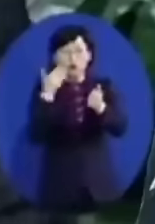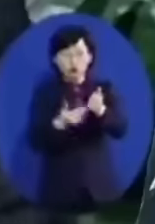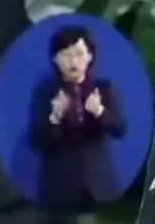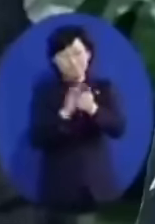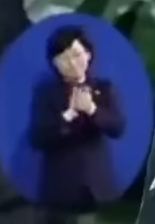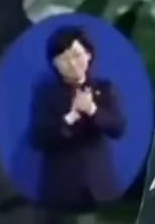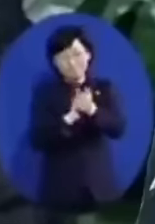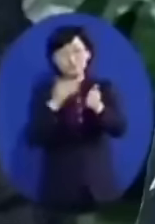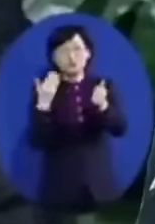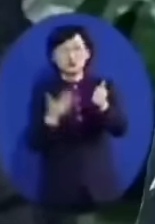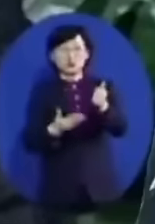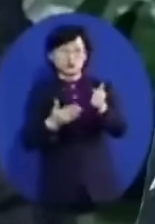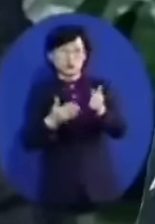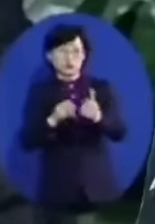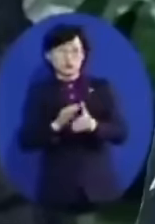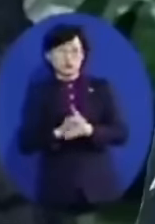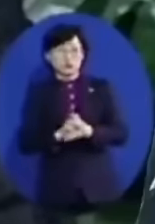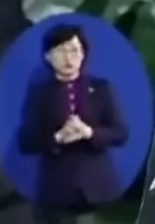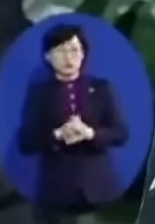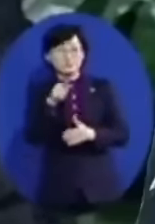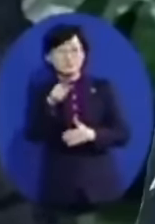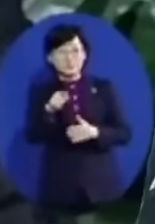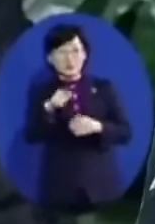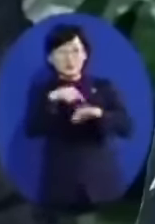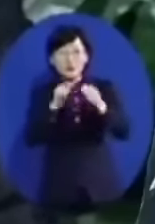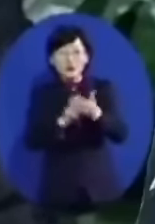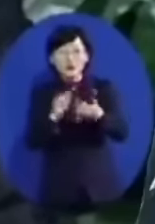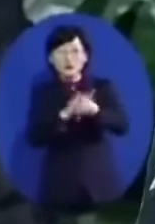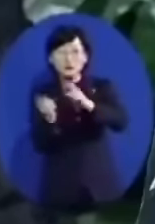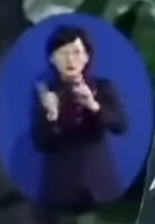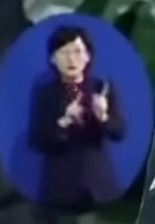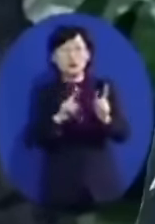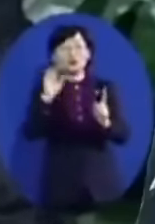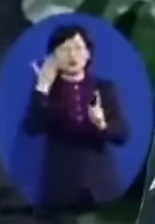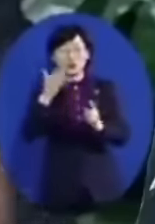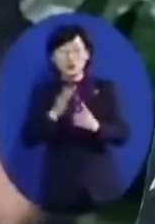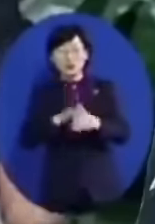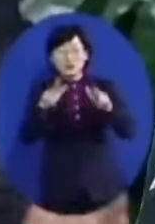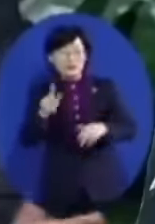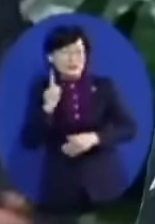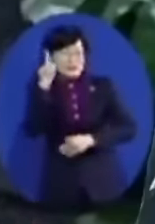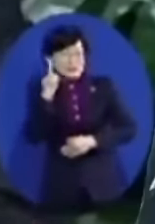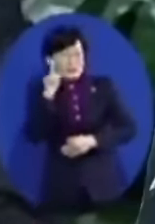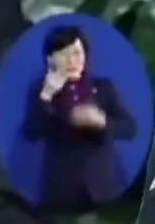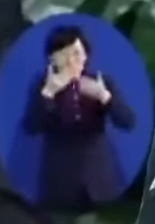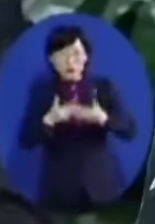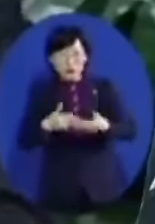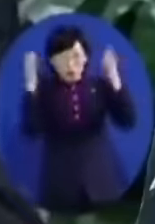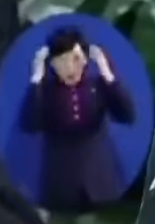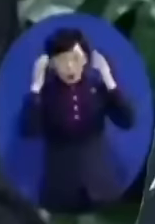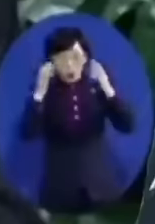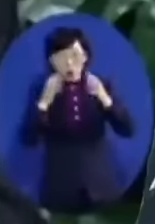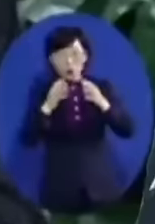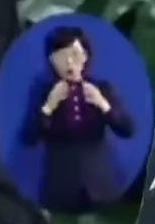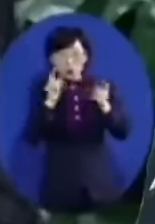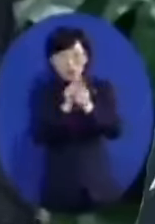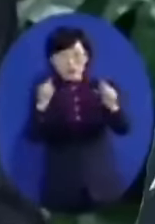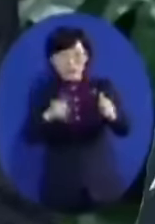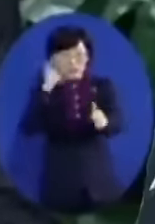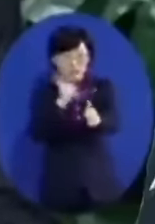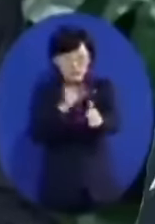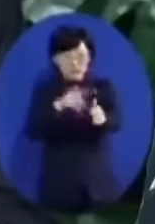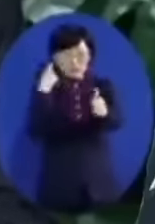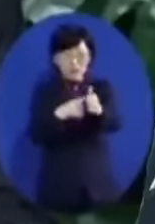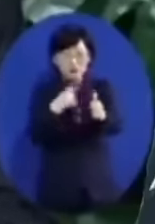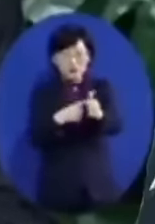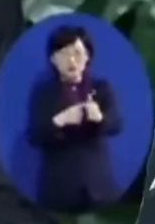것, 그 치료를 가져오는 것입니다. 지금 스트레스 당해서 고통당하는 사람을 보고 꾸짖고 욕해서 아무